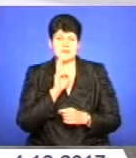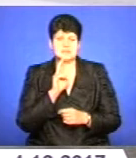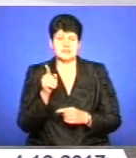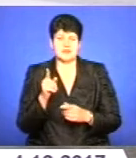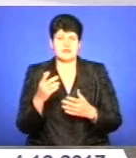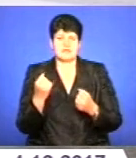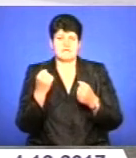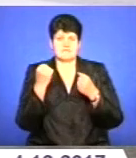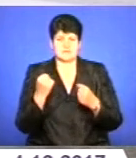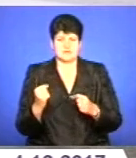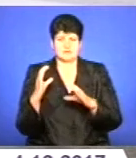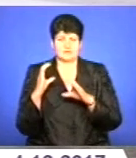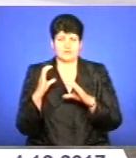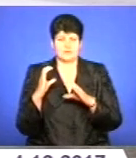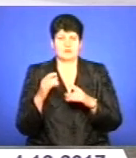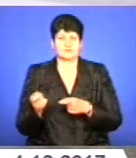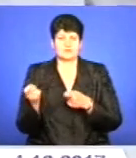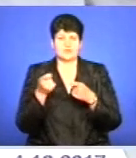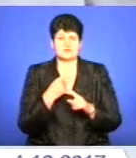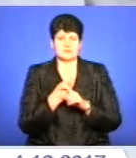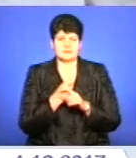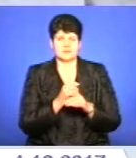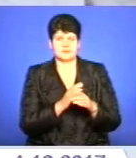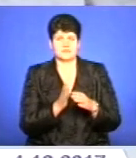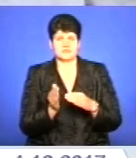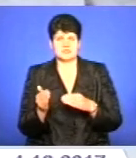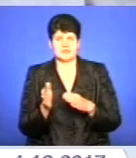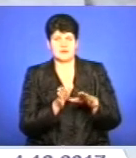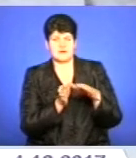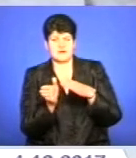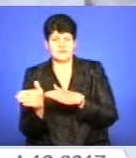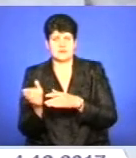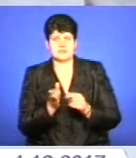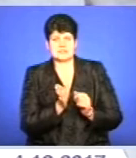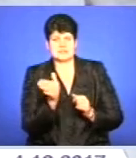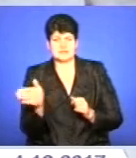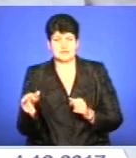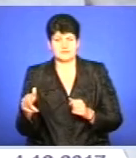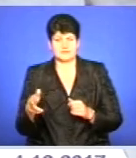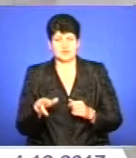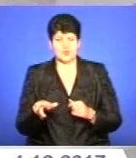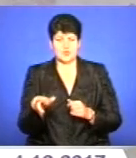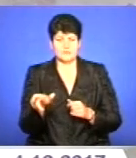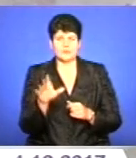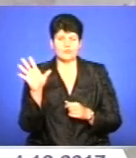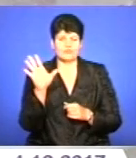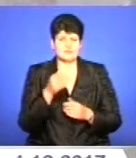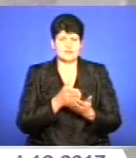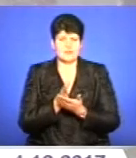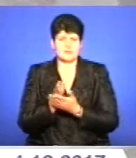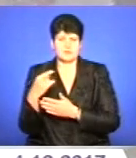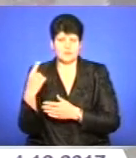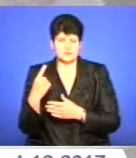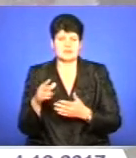що перевозив технічний спирт, з'їхав з дороги в обрив. За даними активістів, до 7-ї години вечора у всіх напрямках області сніг розчистили